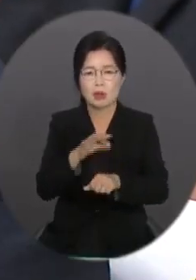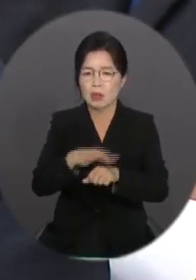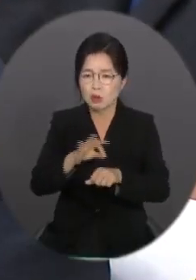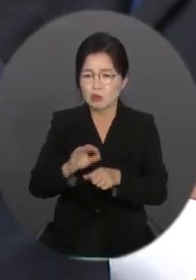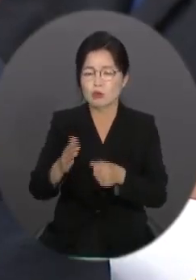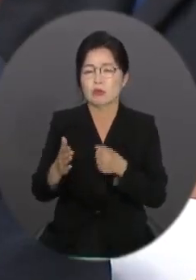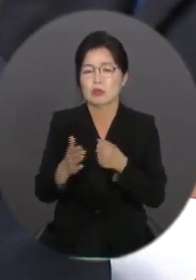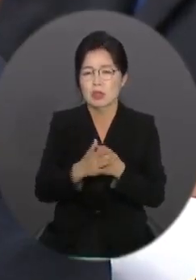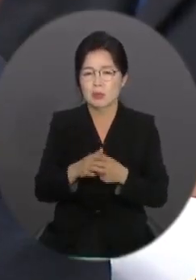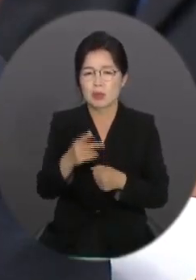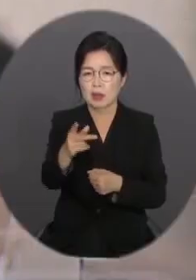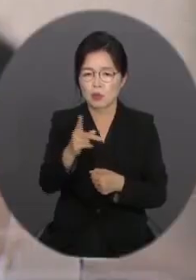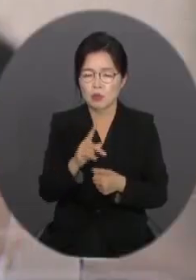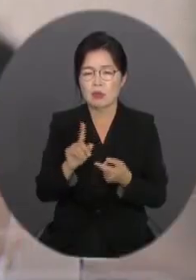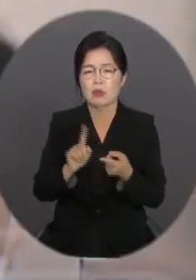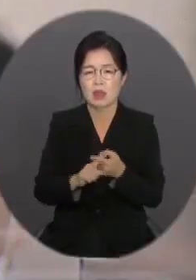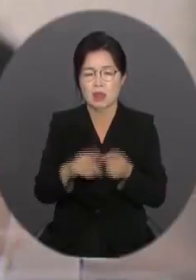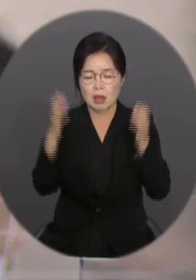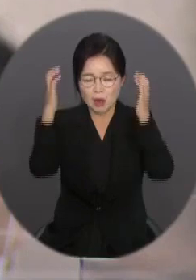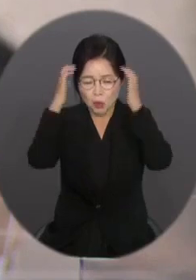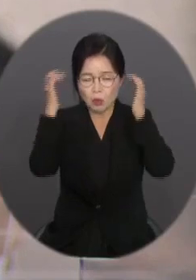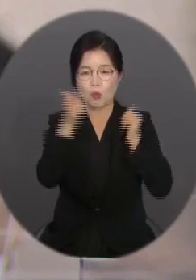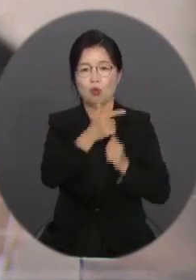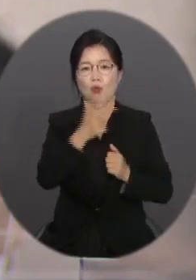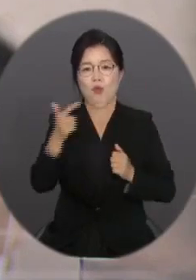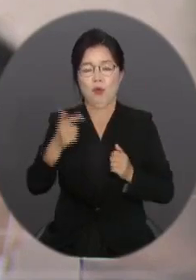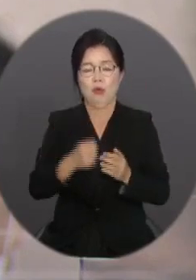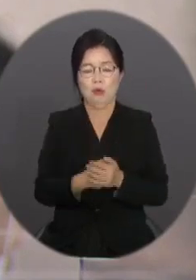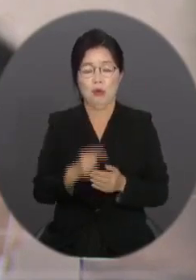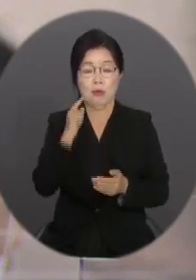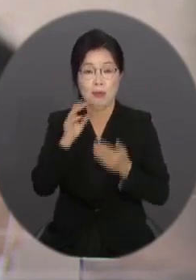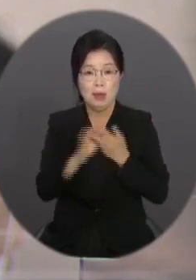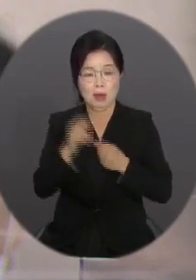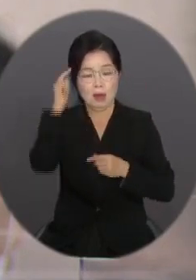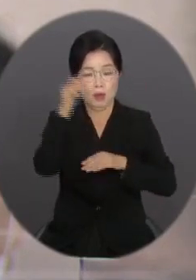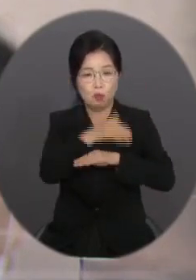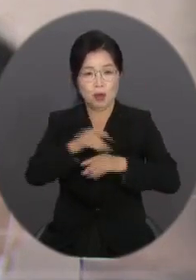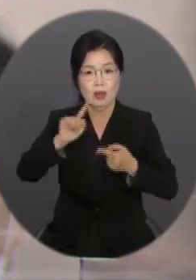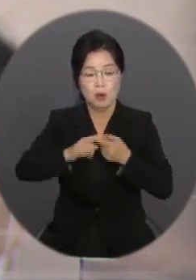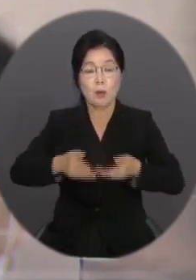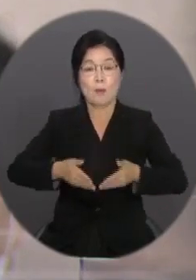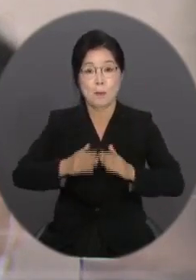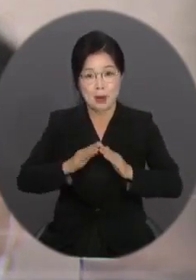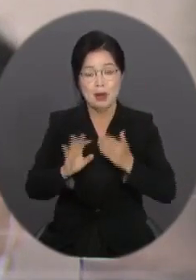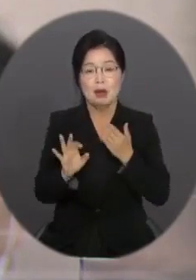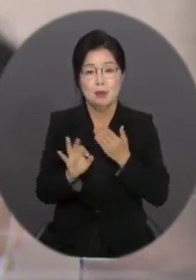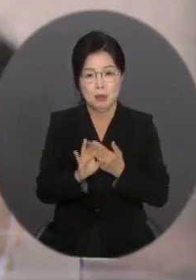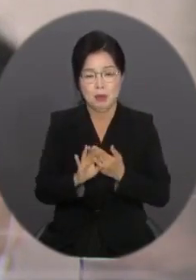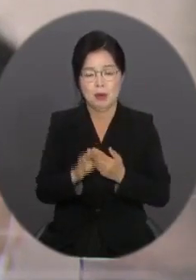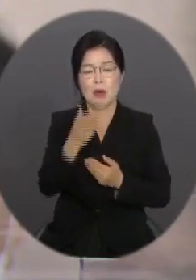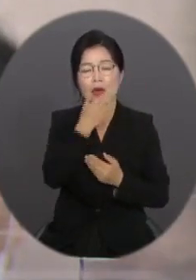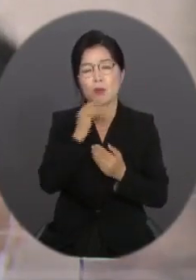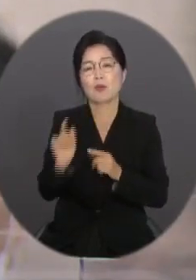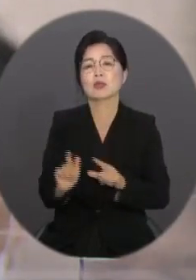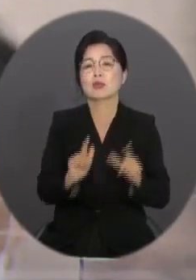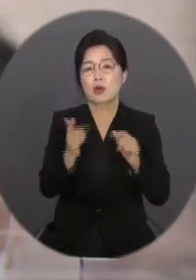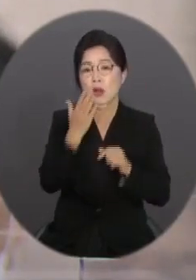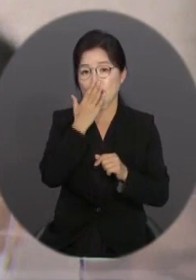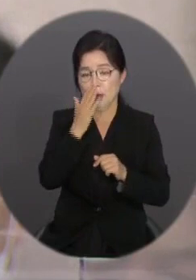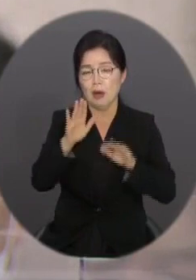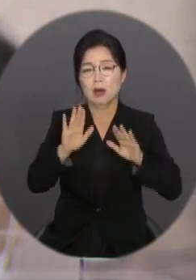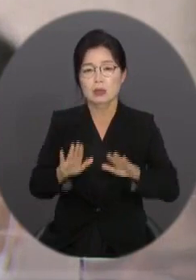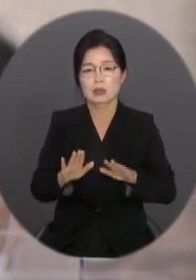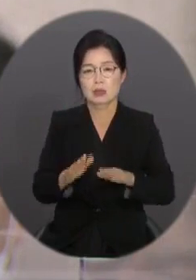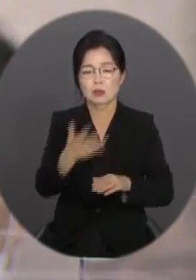받고 있다고 호소했습니다. 예정대로 지어졌다면 가족과 함께 행복하게 살았을 집이 한순간에